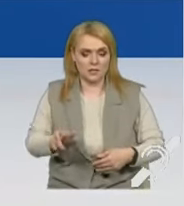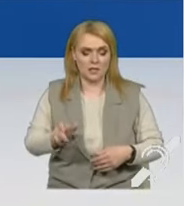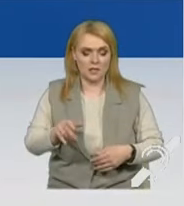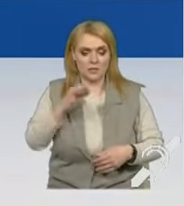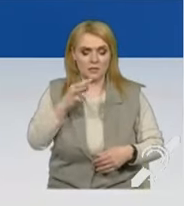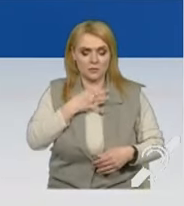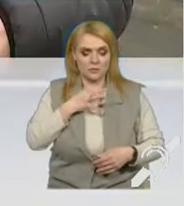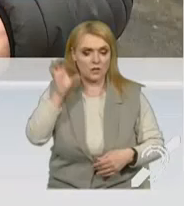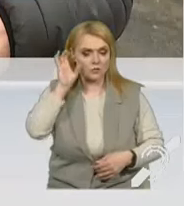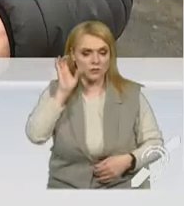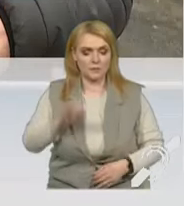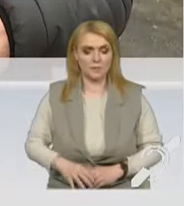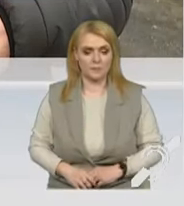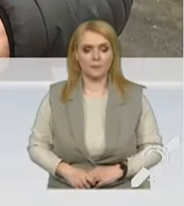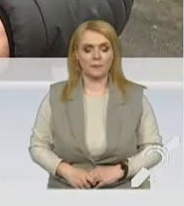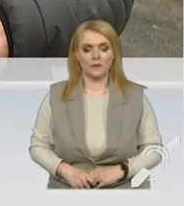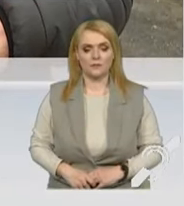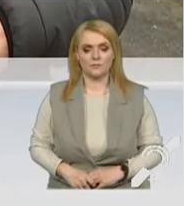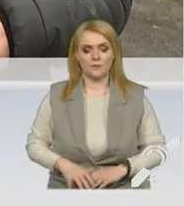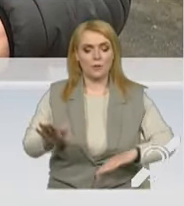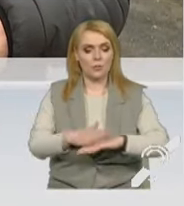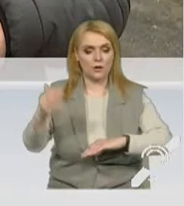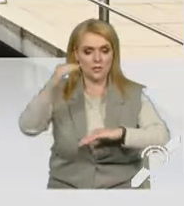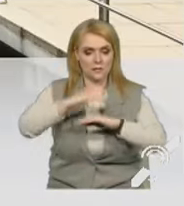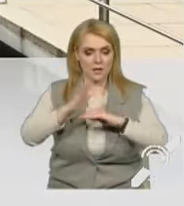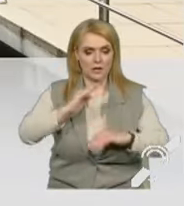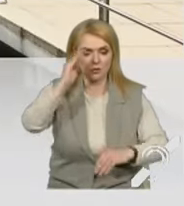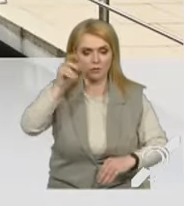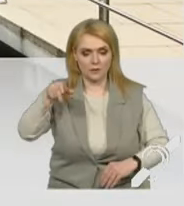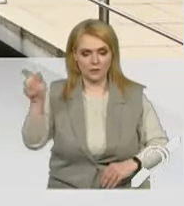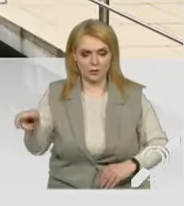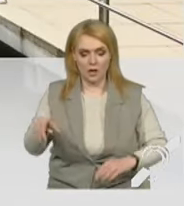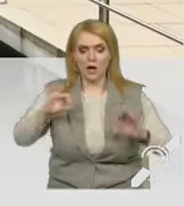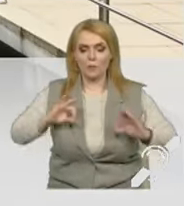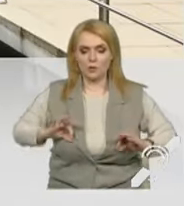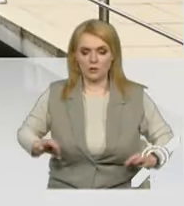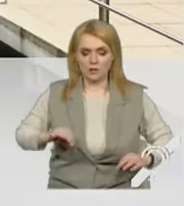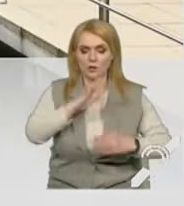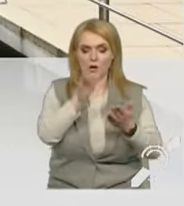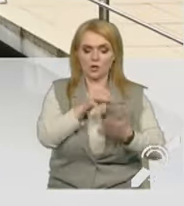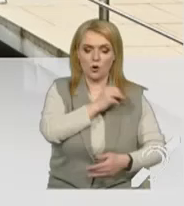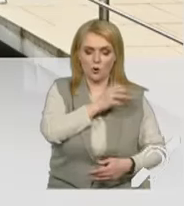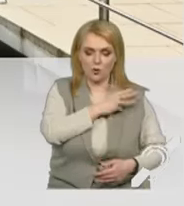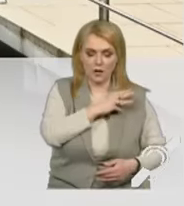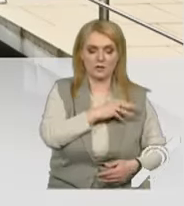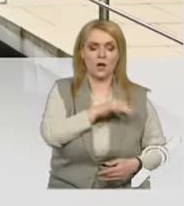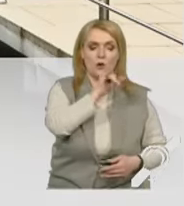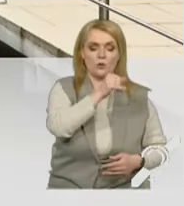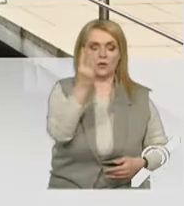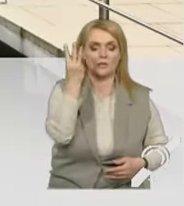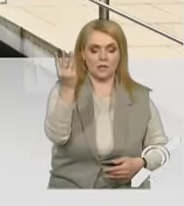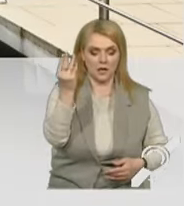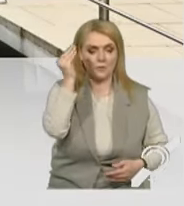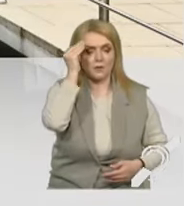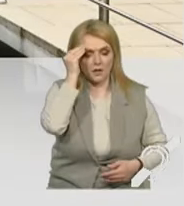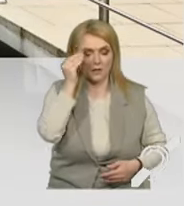te ascultă Bună seara Vadim doamnelor și domnilor procuror din orhei examinează trei versiuni în cazul tinerei de